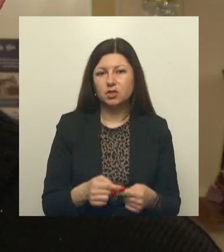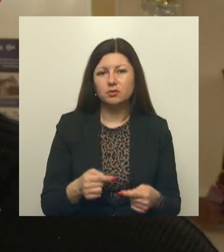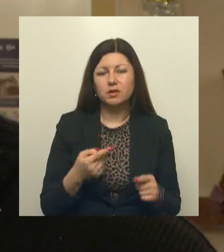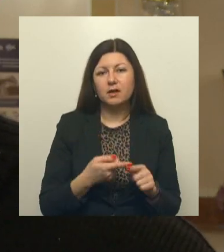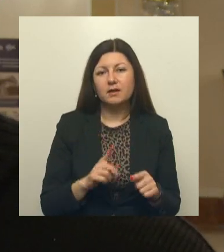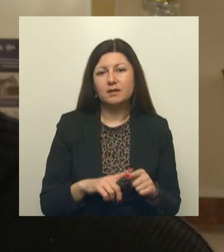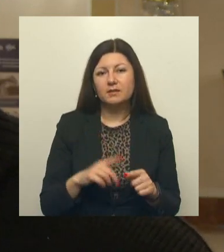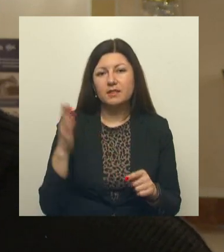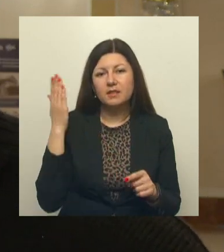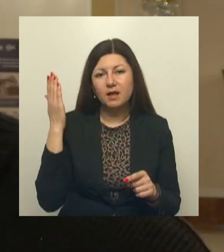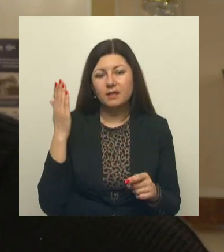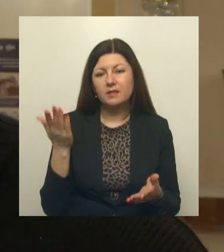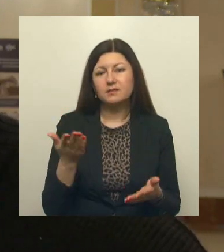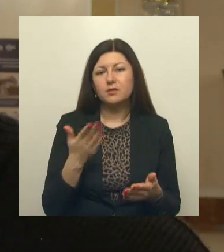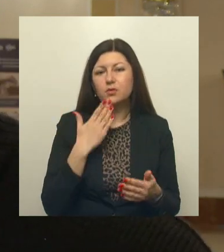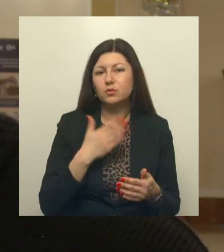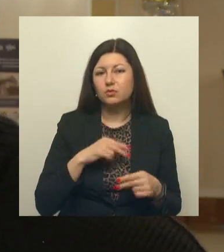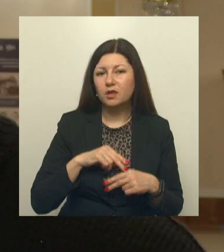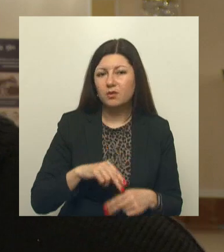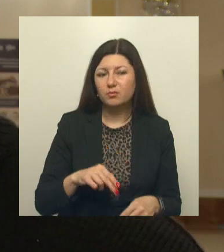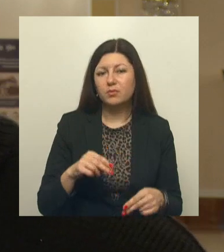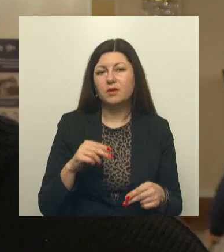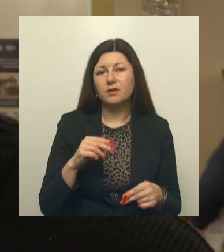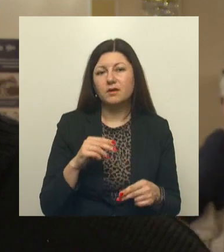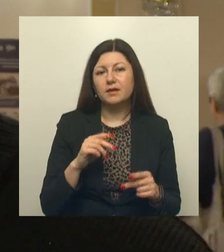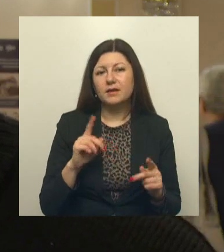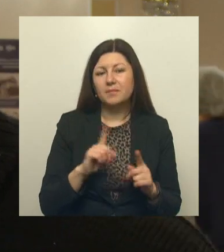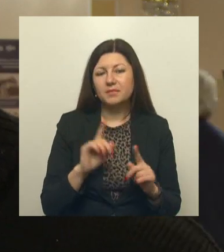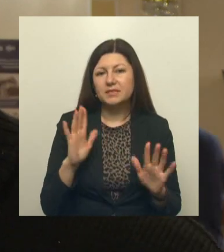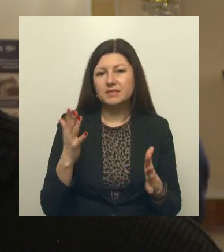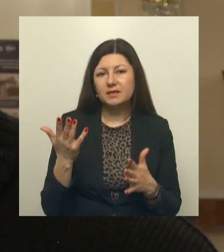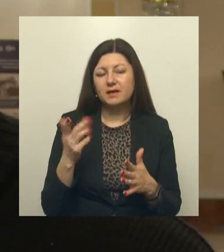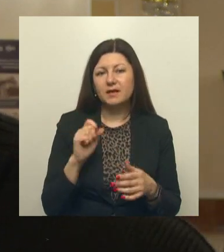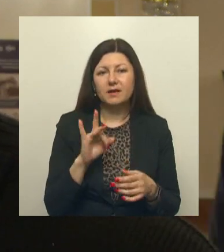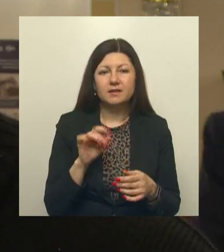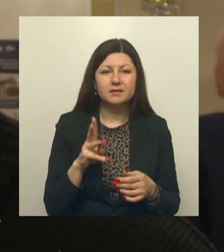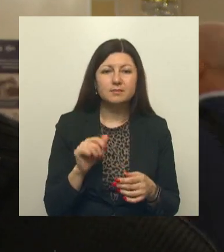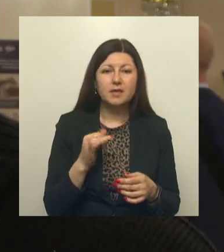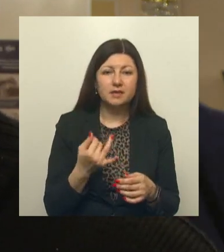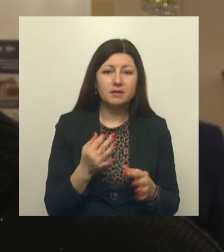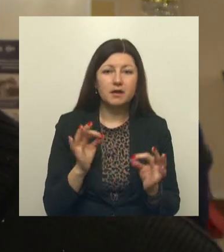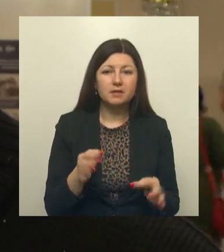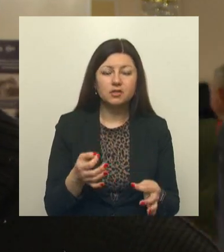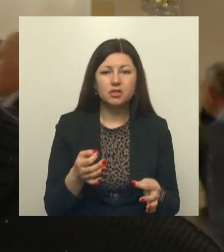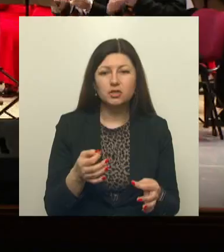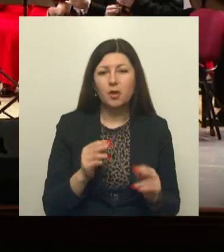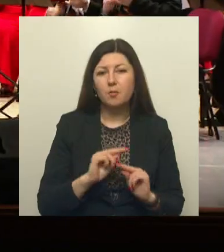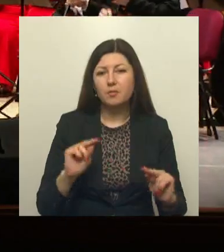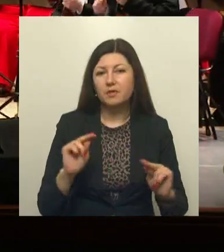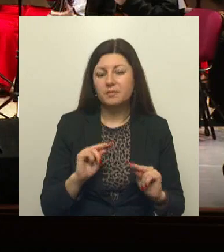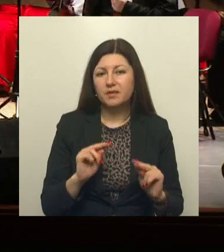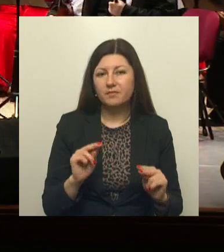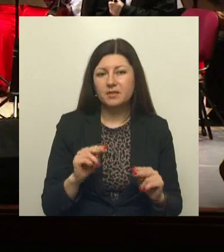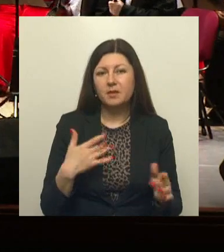Это талант, трудолюбие, искра, харизма и, ну, конечно же, преподаватели.